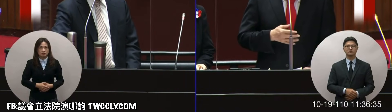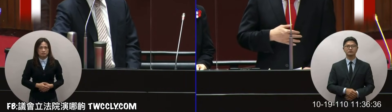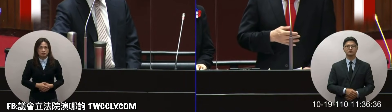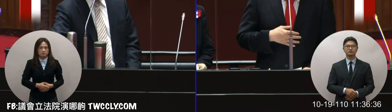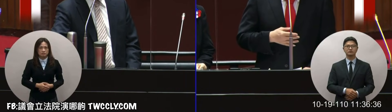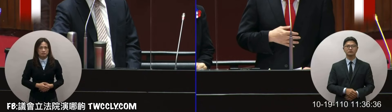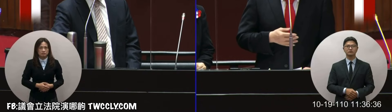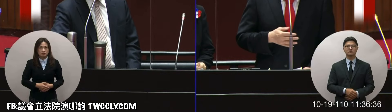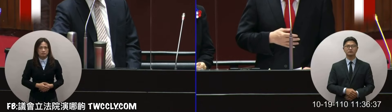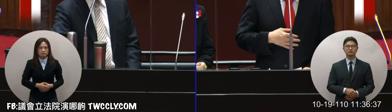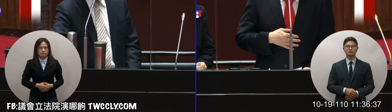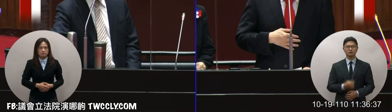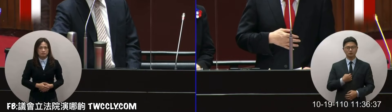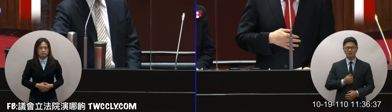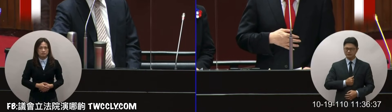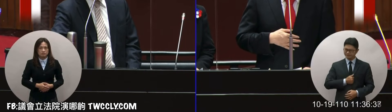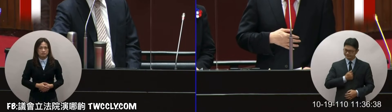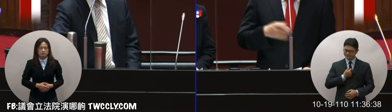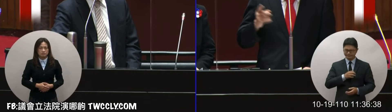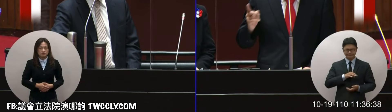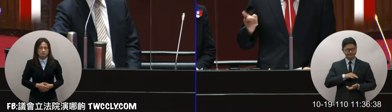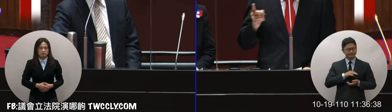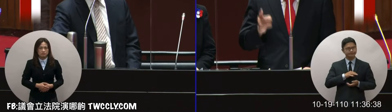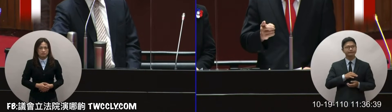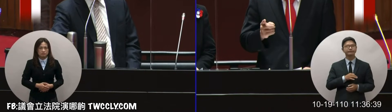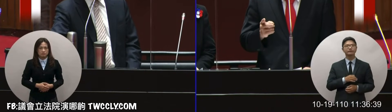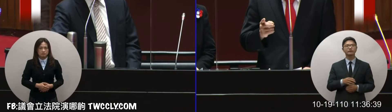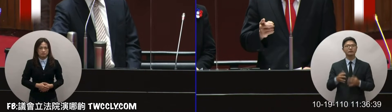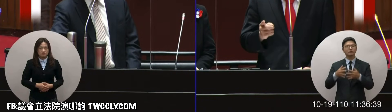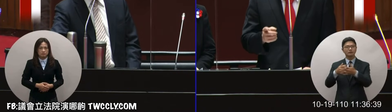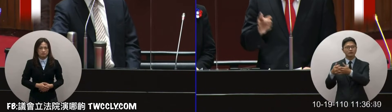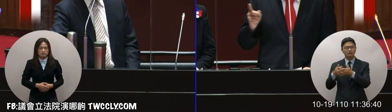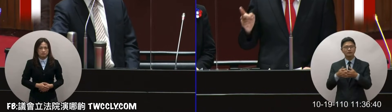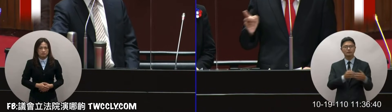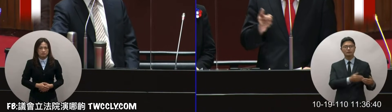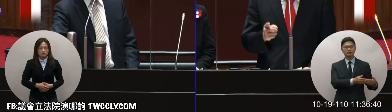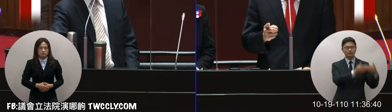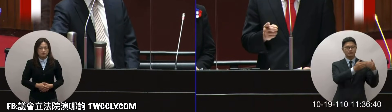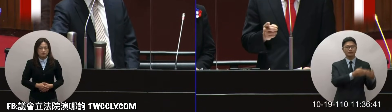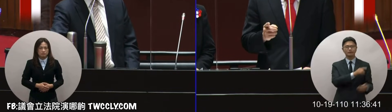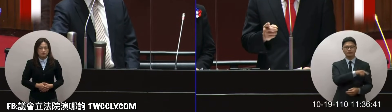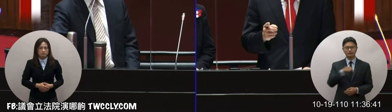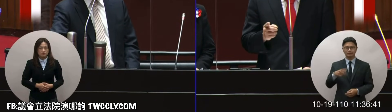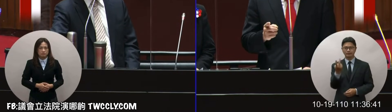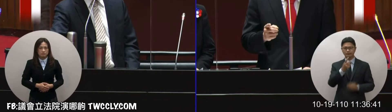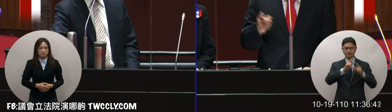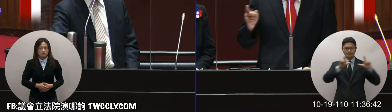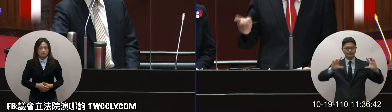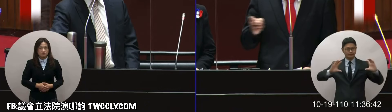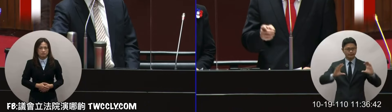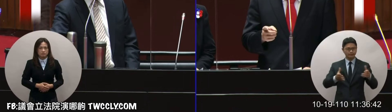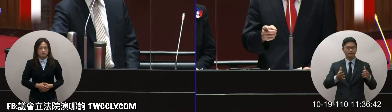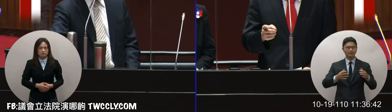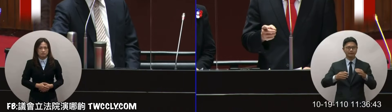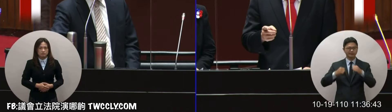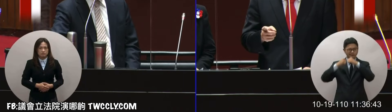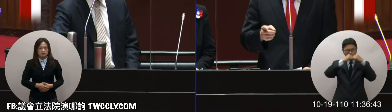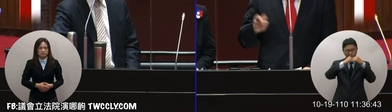非常非常的忧心。今天美中两只大象在对